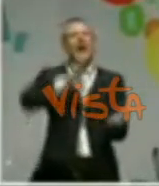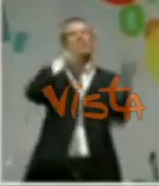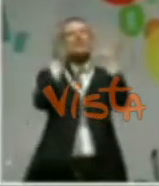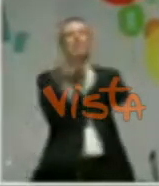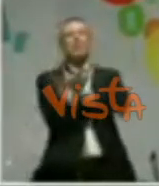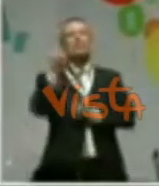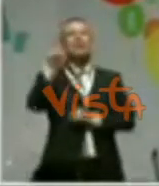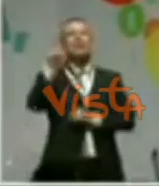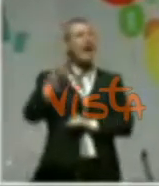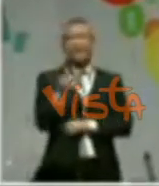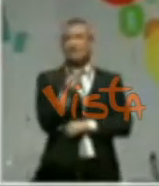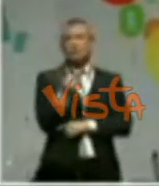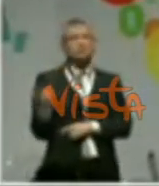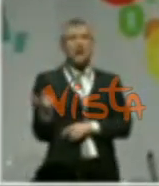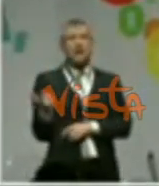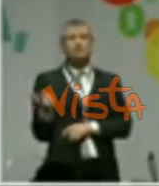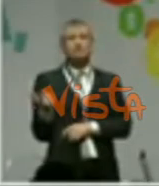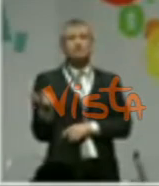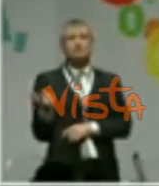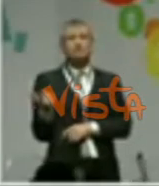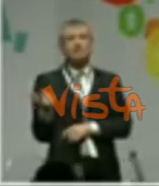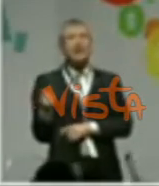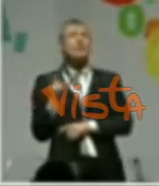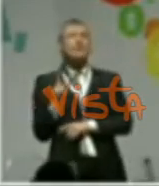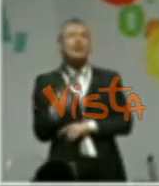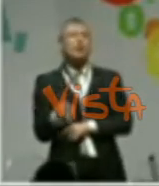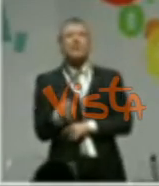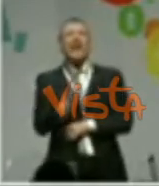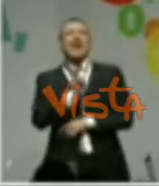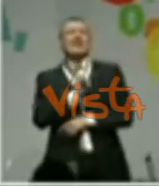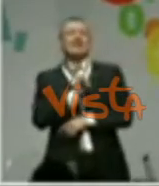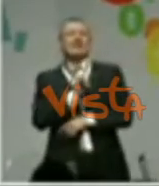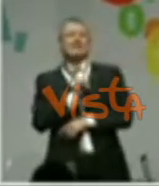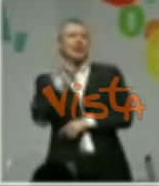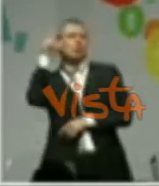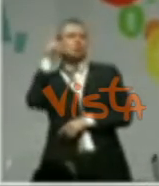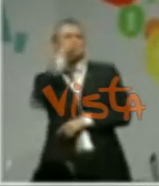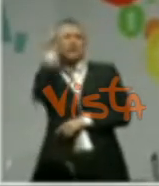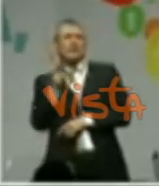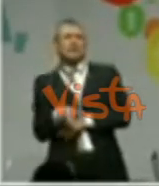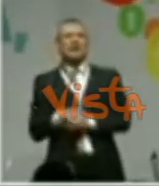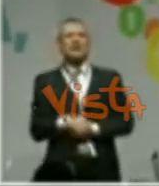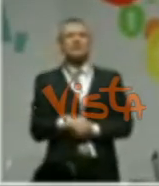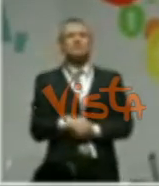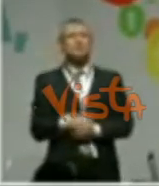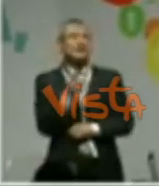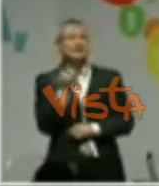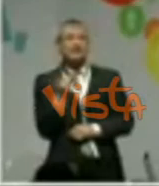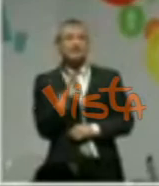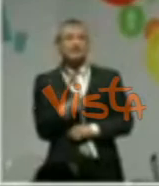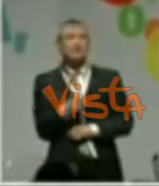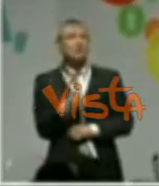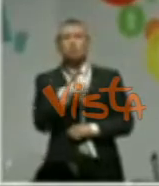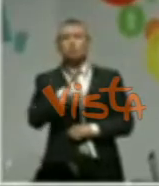come straordinario motore identitario e culturale di questo paese noi non siamo